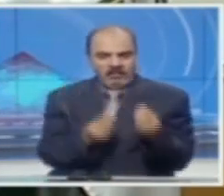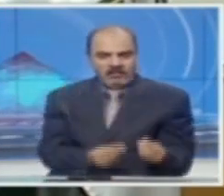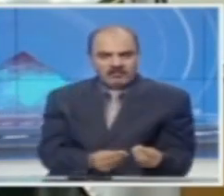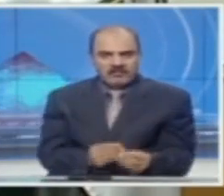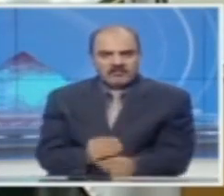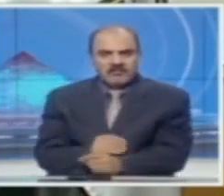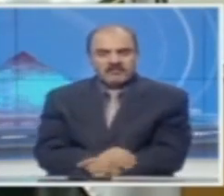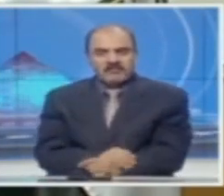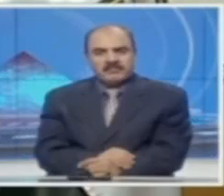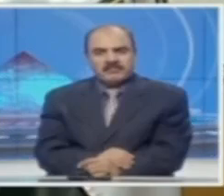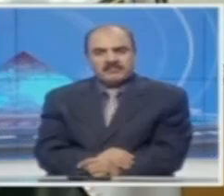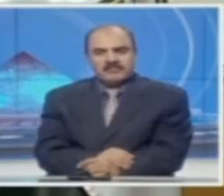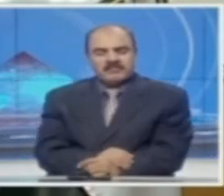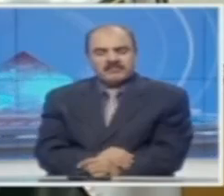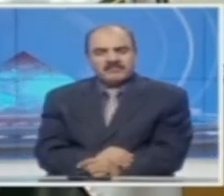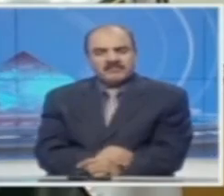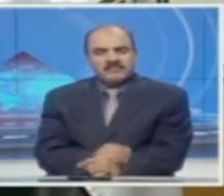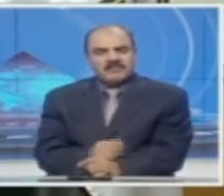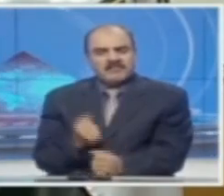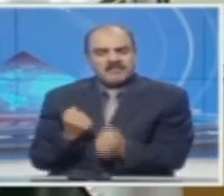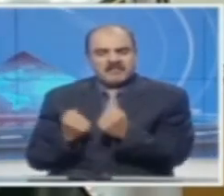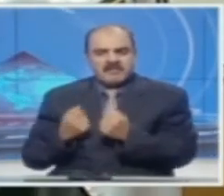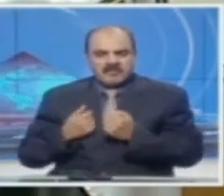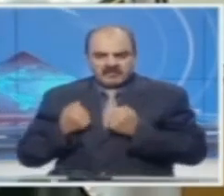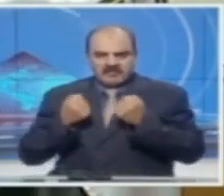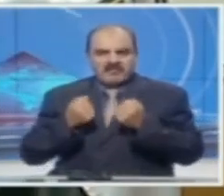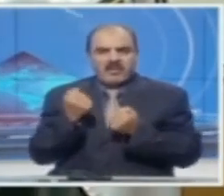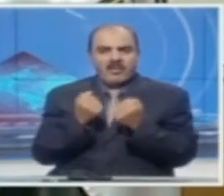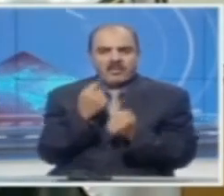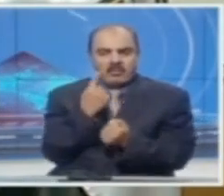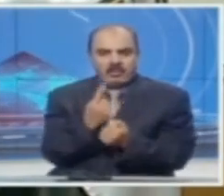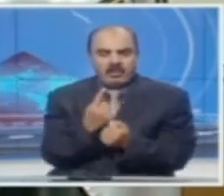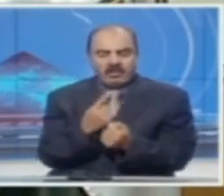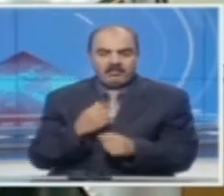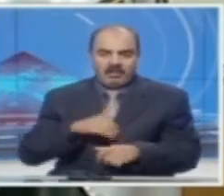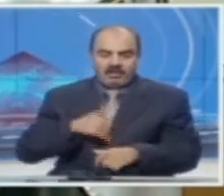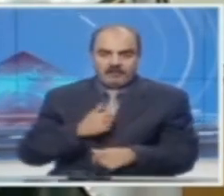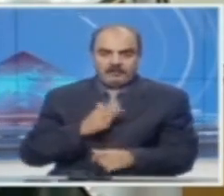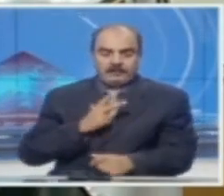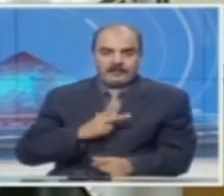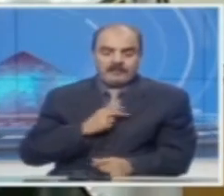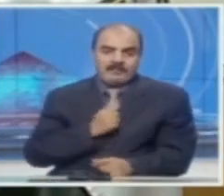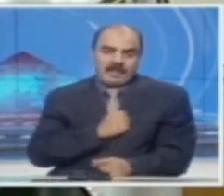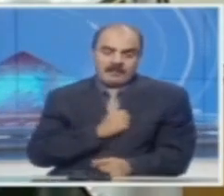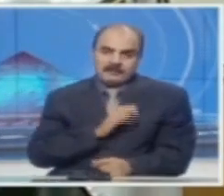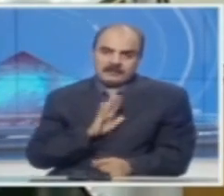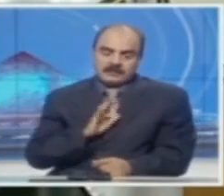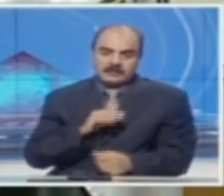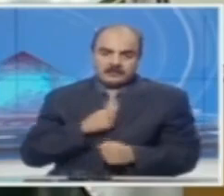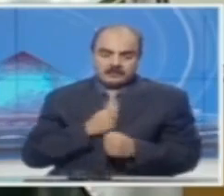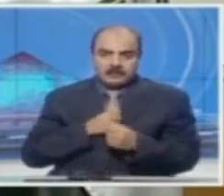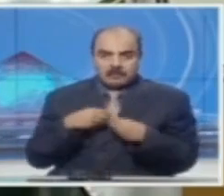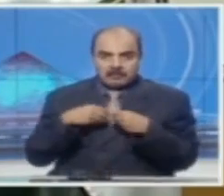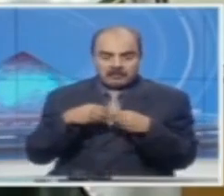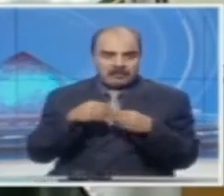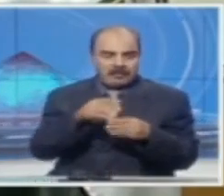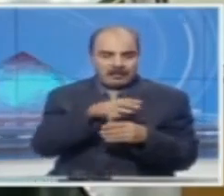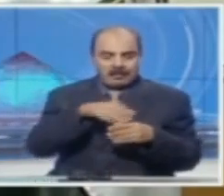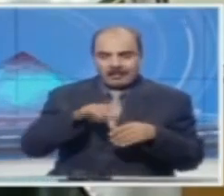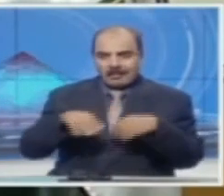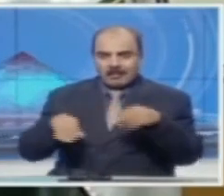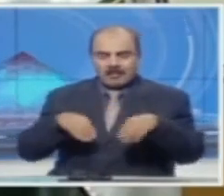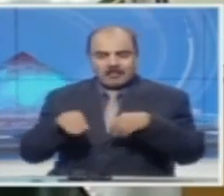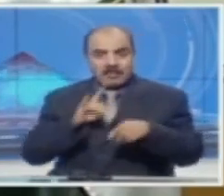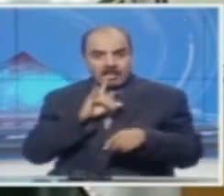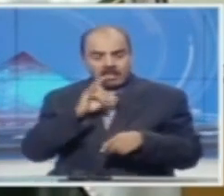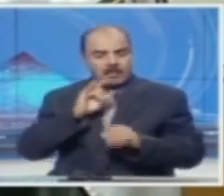أن يعني يتم استيراد سيارة ركوب خاصة واحدة للاستعمال الشخصي بدون